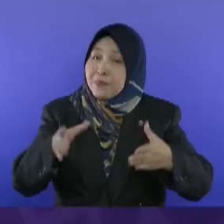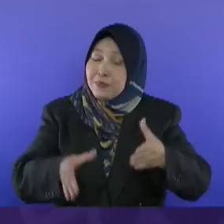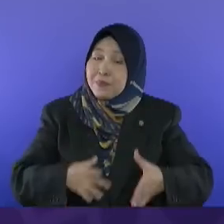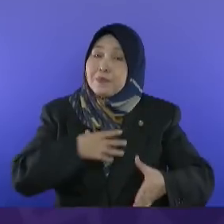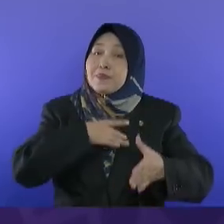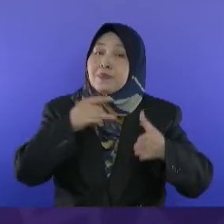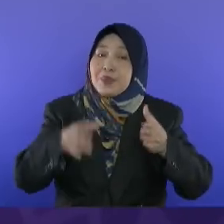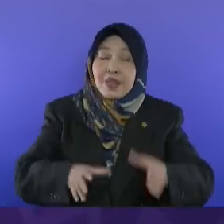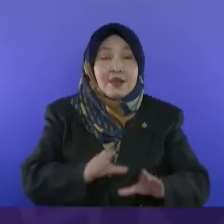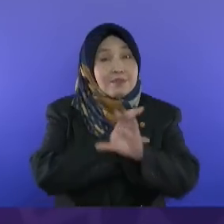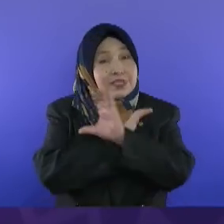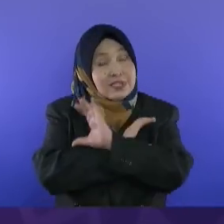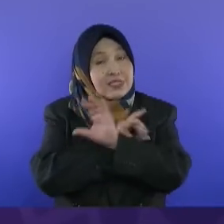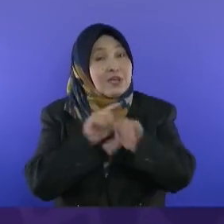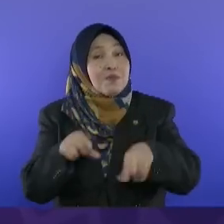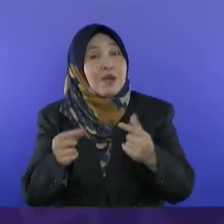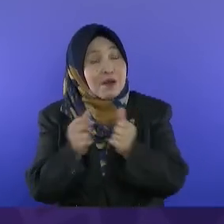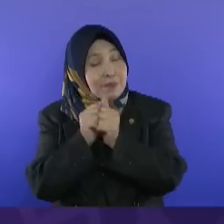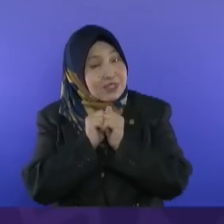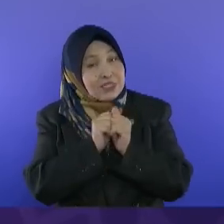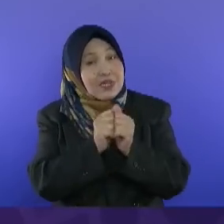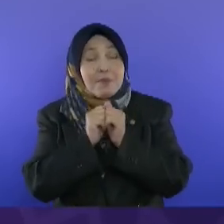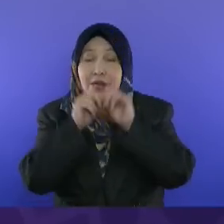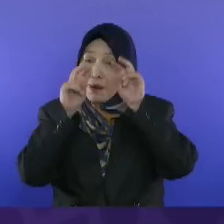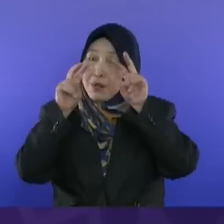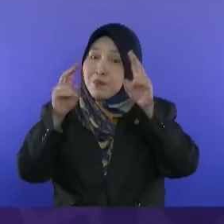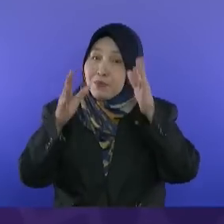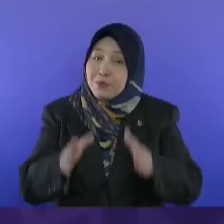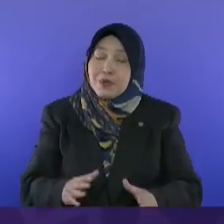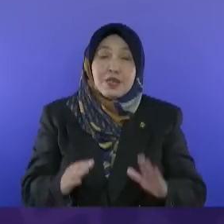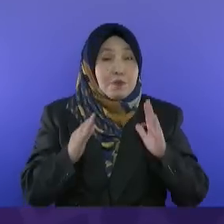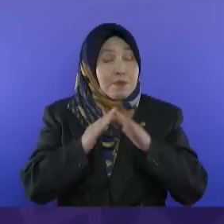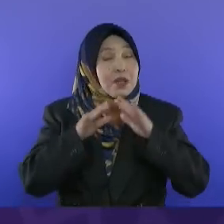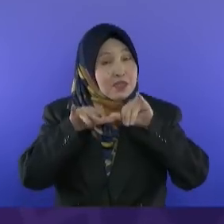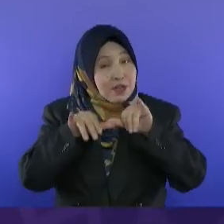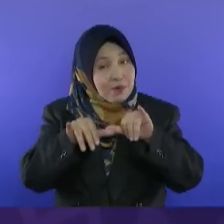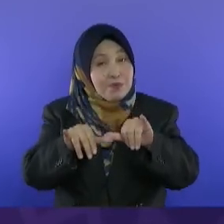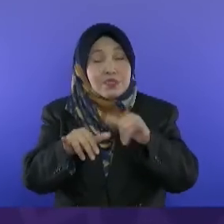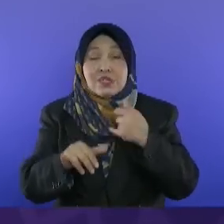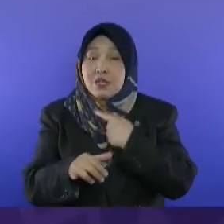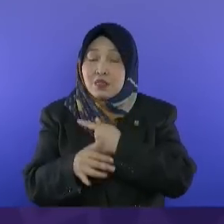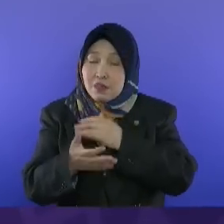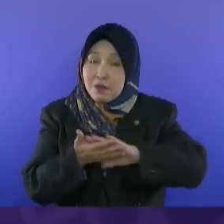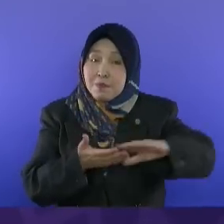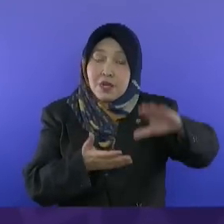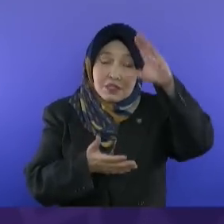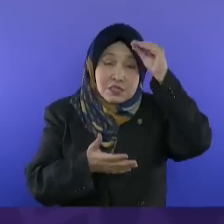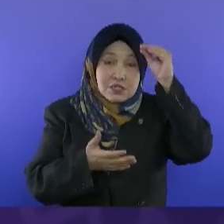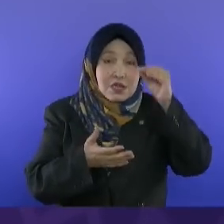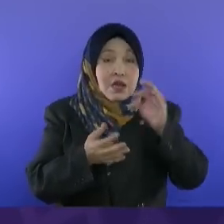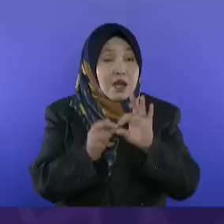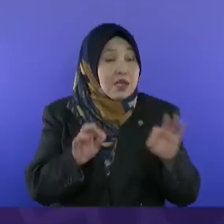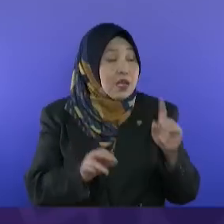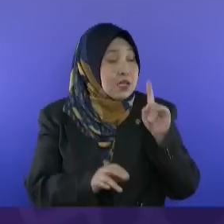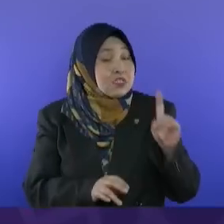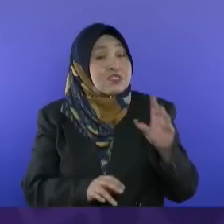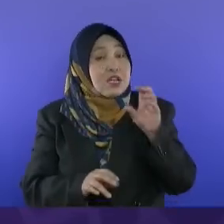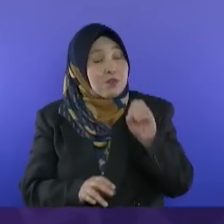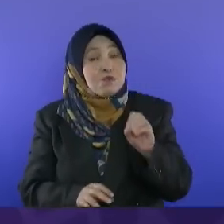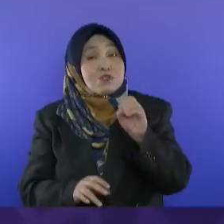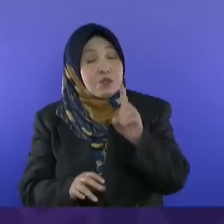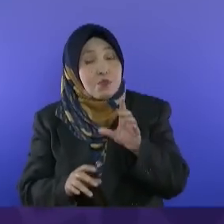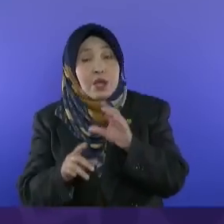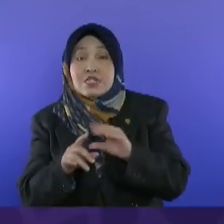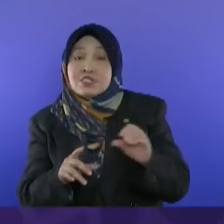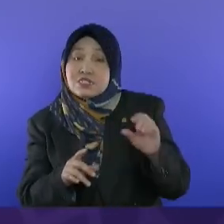pecinta Alquran sama-sama dan juga penuntun di rumah terus kita menelusuri Ayah yang ke-100 dan 112 ayat